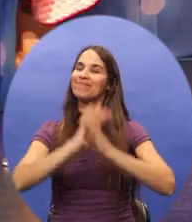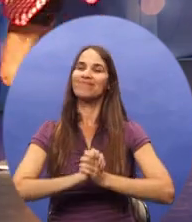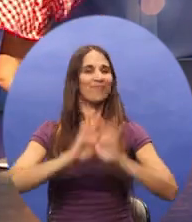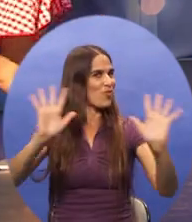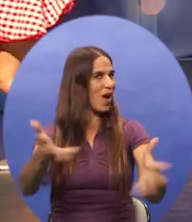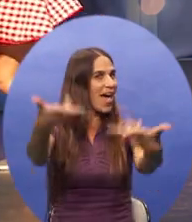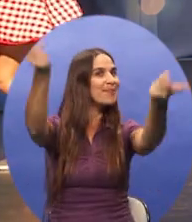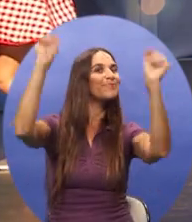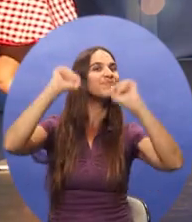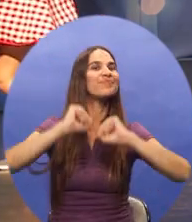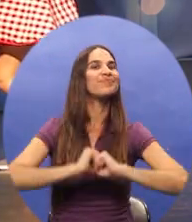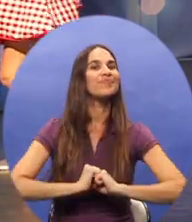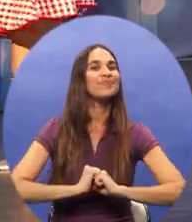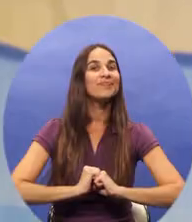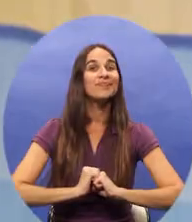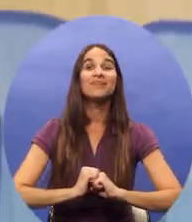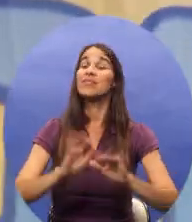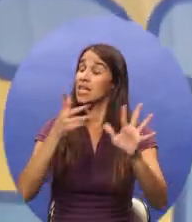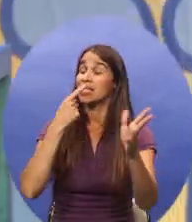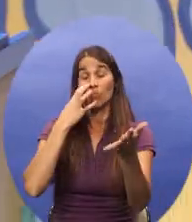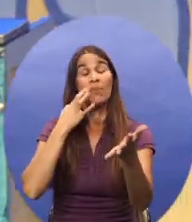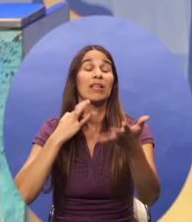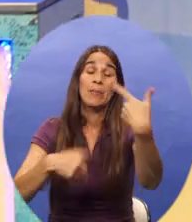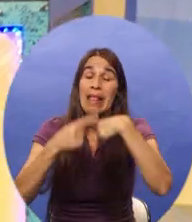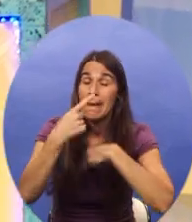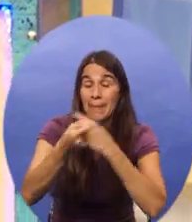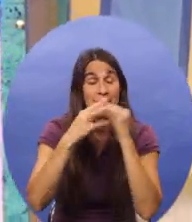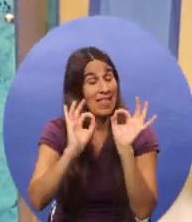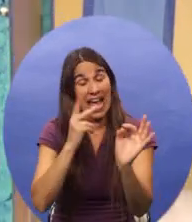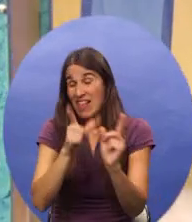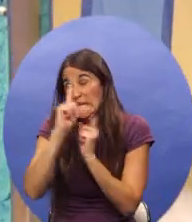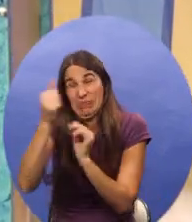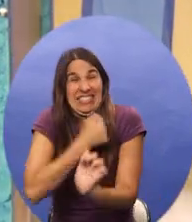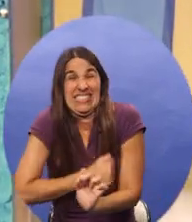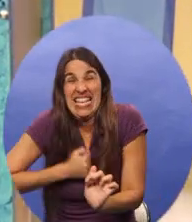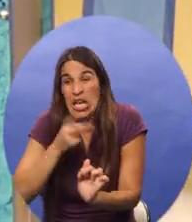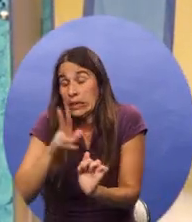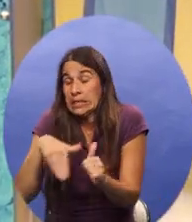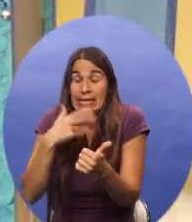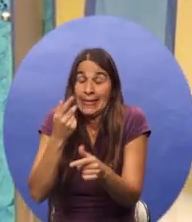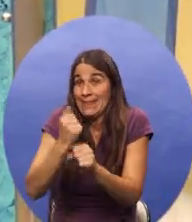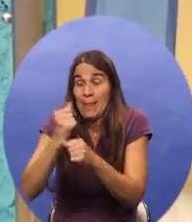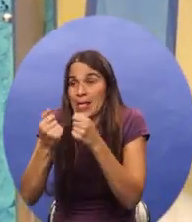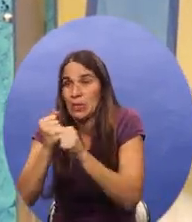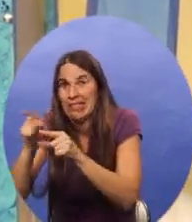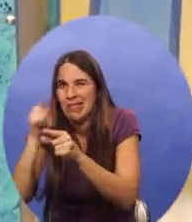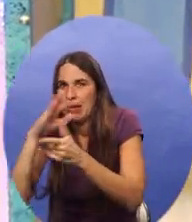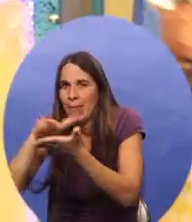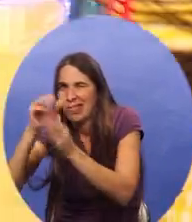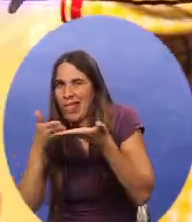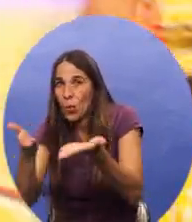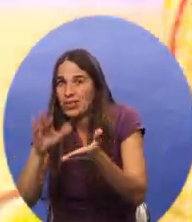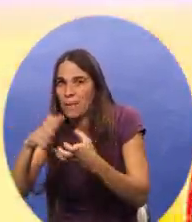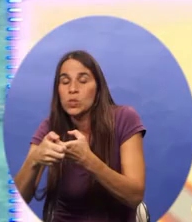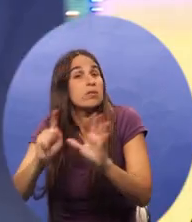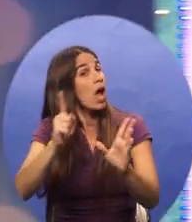טובה. וואלה! אז שלום רבה לכם ילדים, אני באמת חייב לזוז, כי יש לי בתנור תפוז. אל תשכחו לנגן